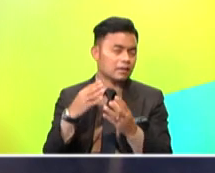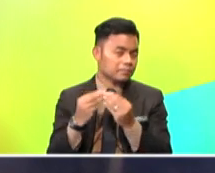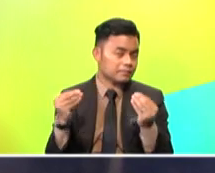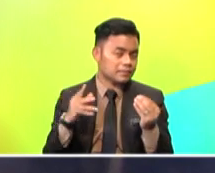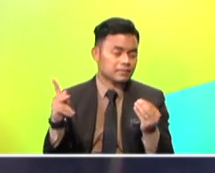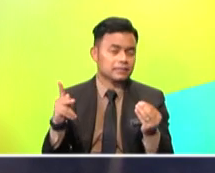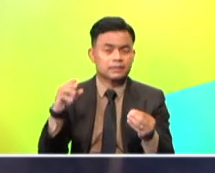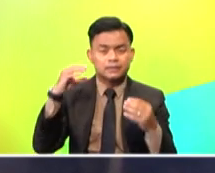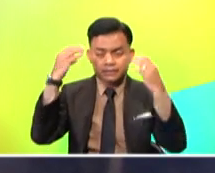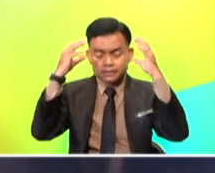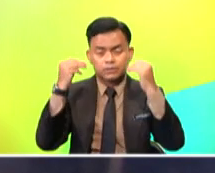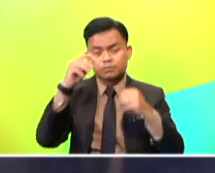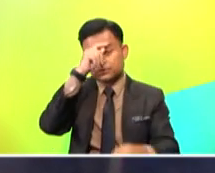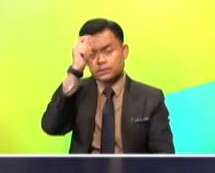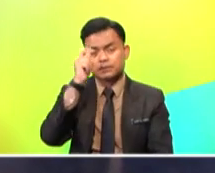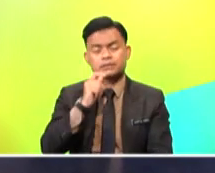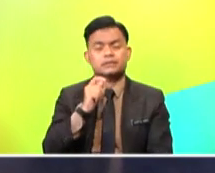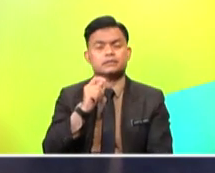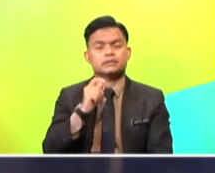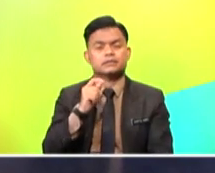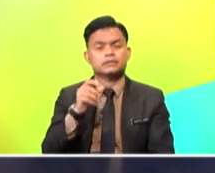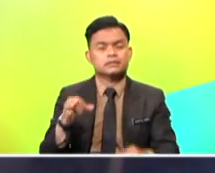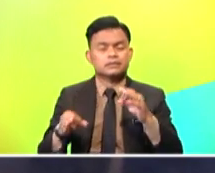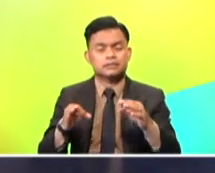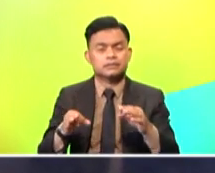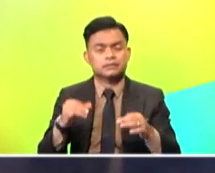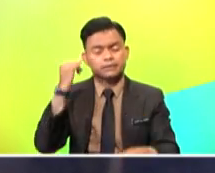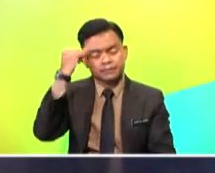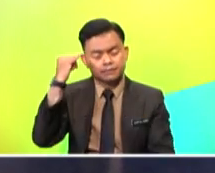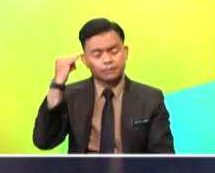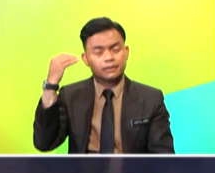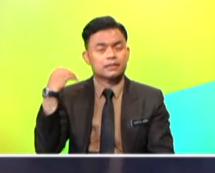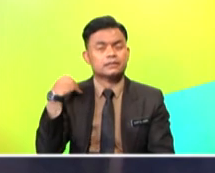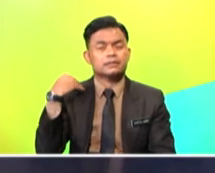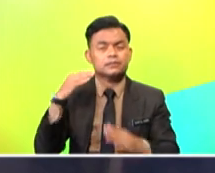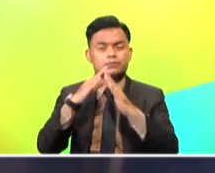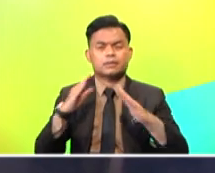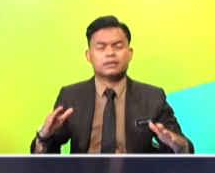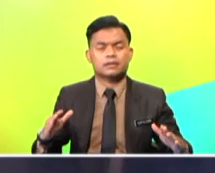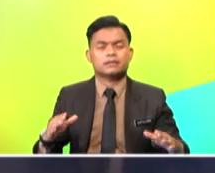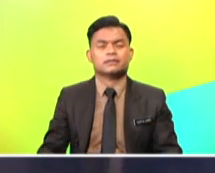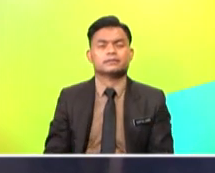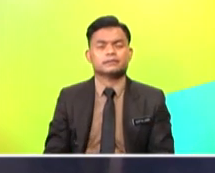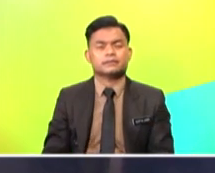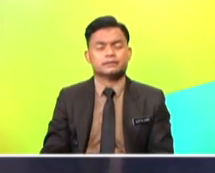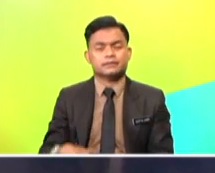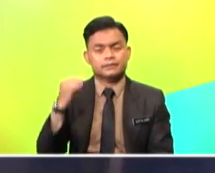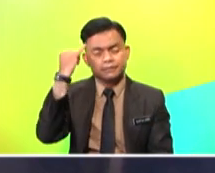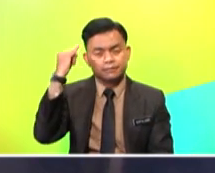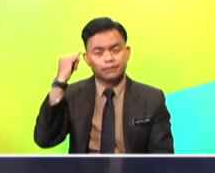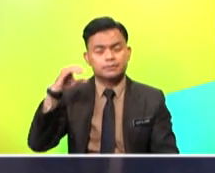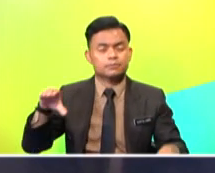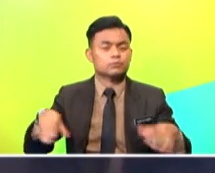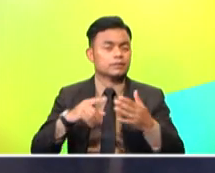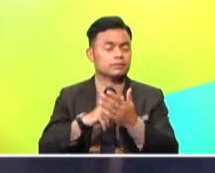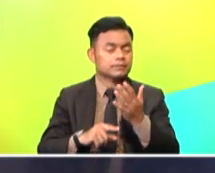apa tu cikgu? Kalau Ifan ada rumah, apa yang Ifan akan buat? Apa yang Ifan akan buat, rumah itu Ifan akan hadiahkan kepada ibu bapa Ifan dulu.